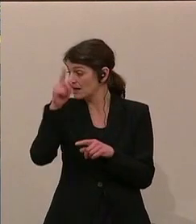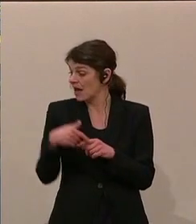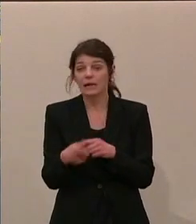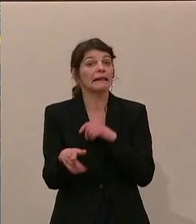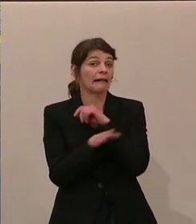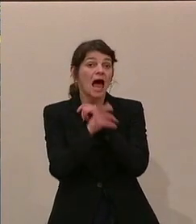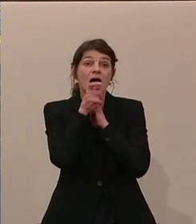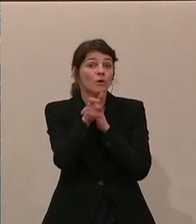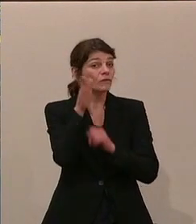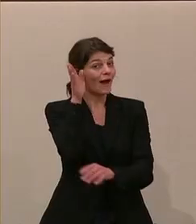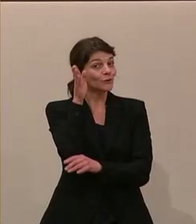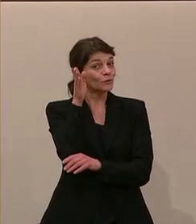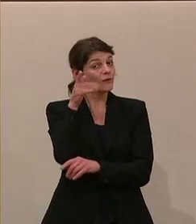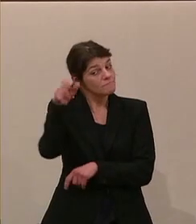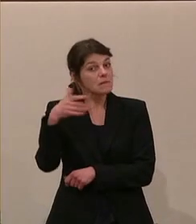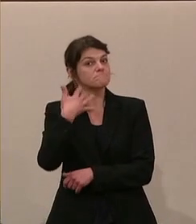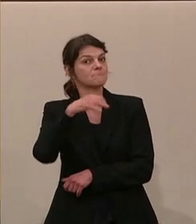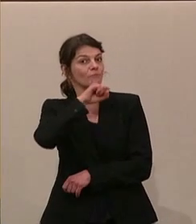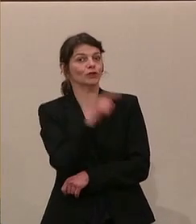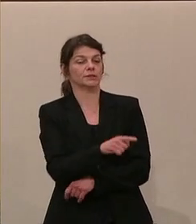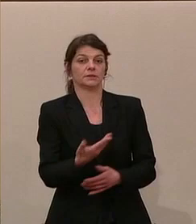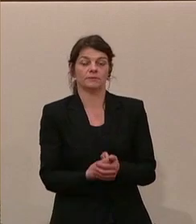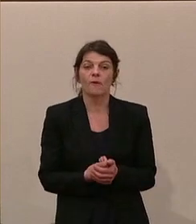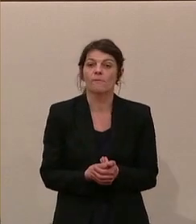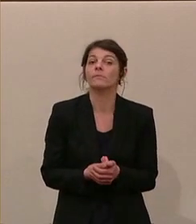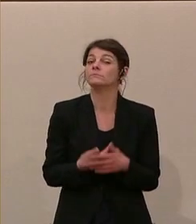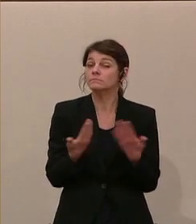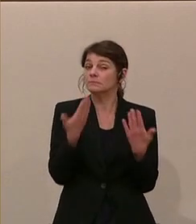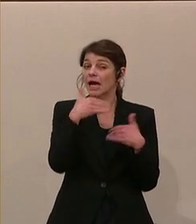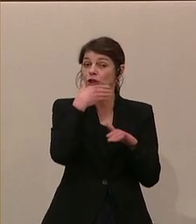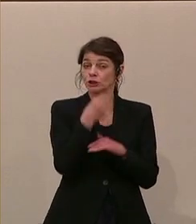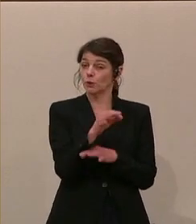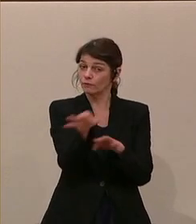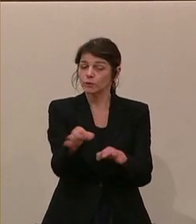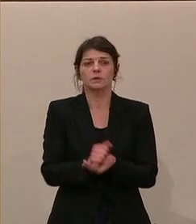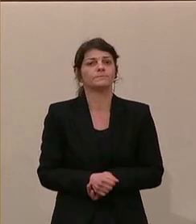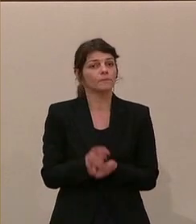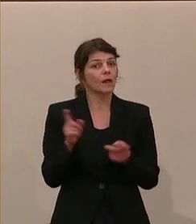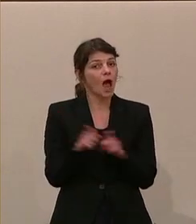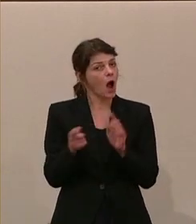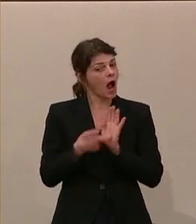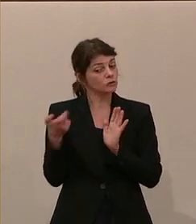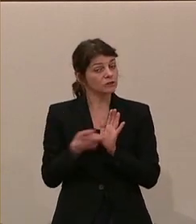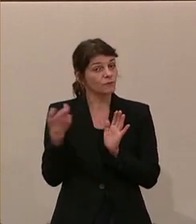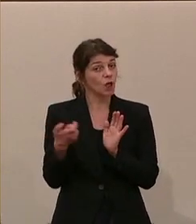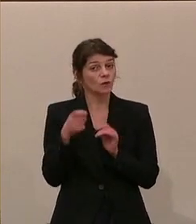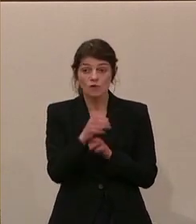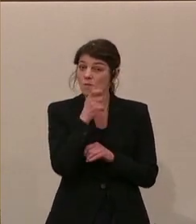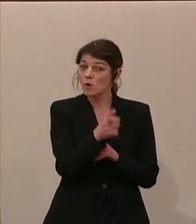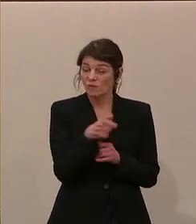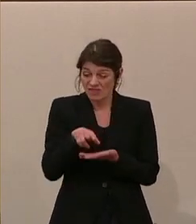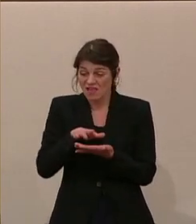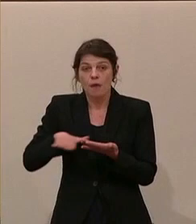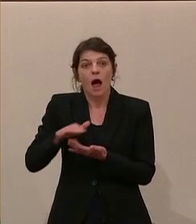attraktiv gestaltet werden. Auch dahingehend, dass die Herausforderungen der Berufe im digitalen Bereich ganz